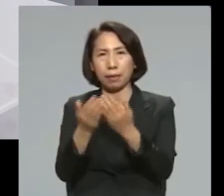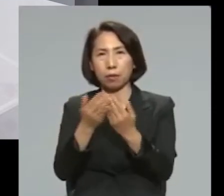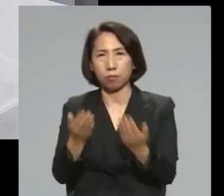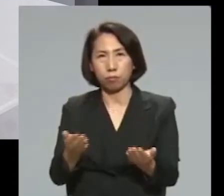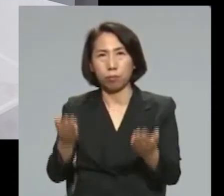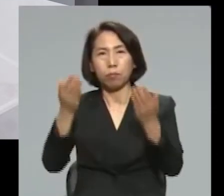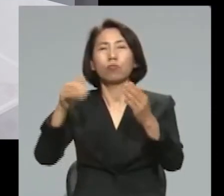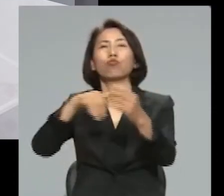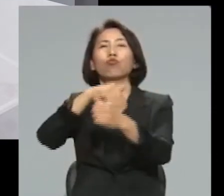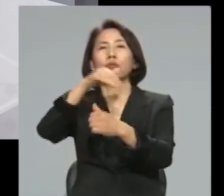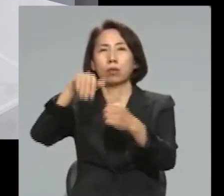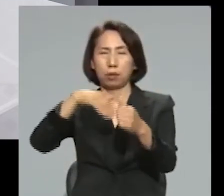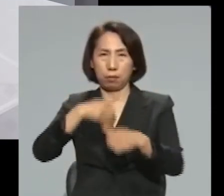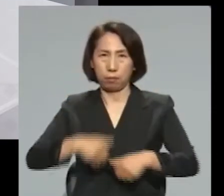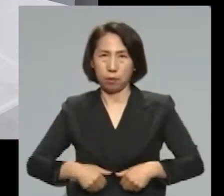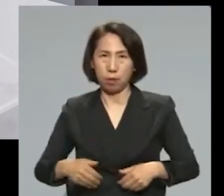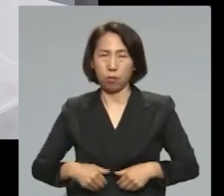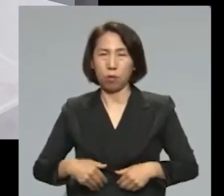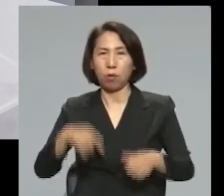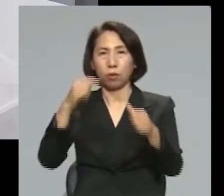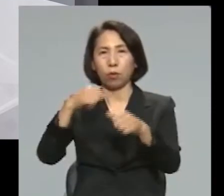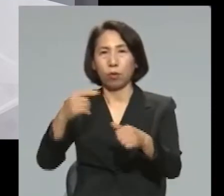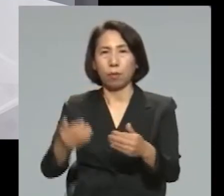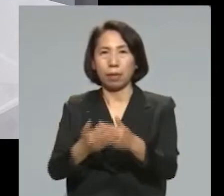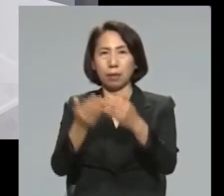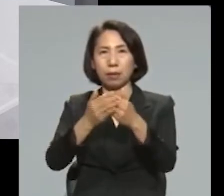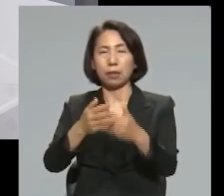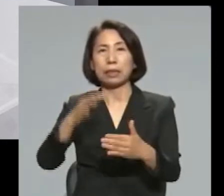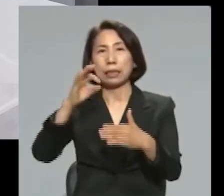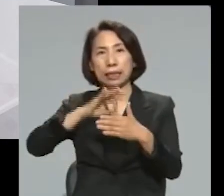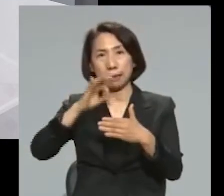필요하며 교육발전기금의